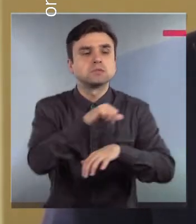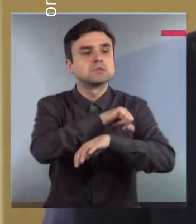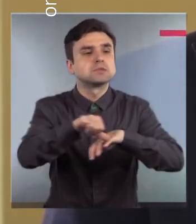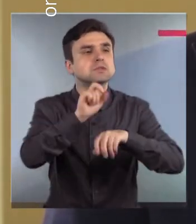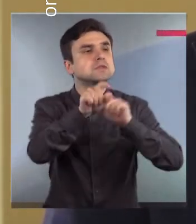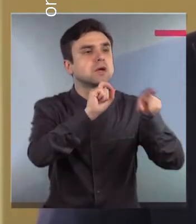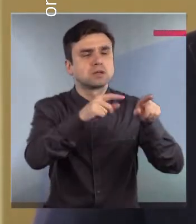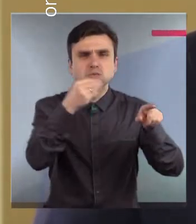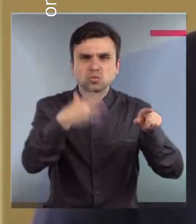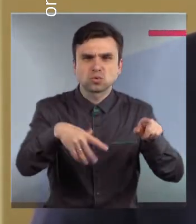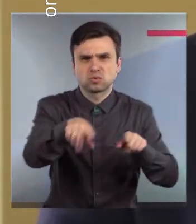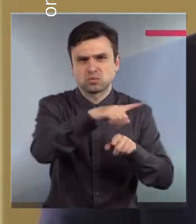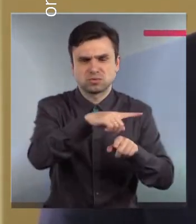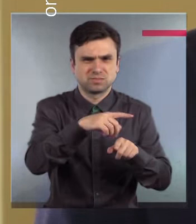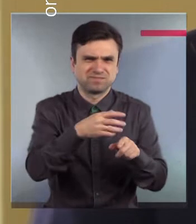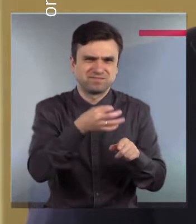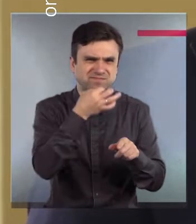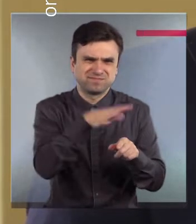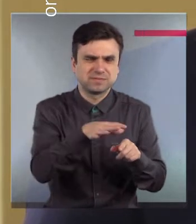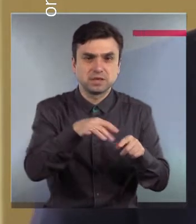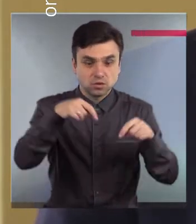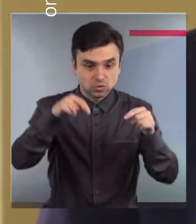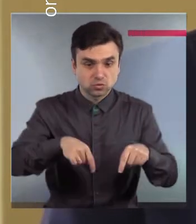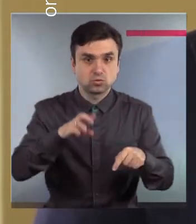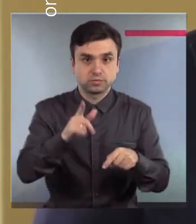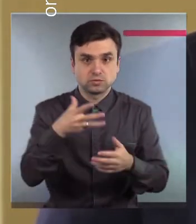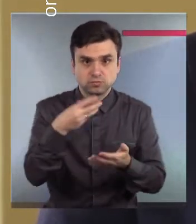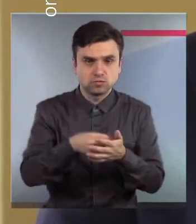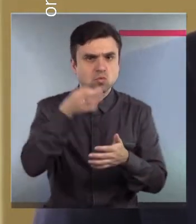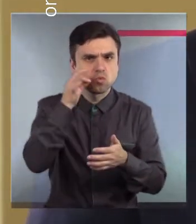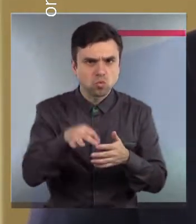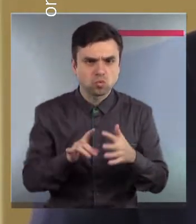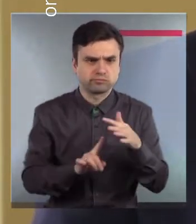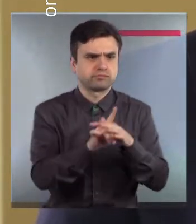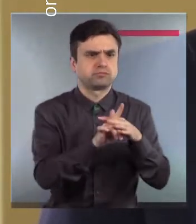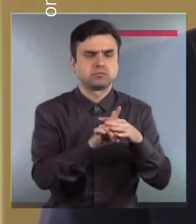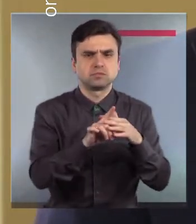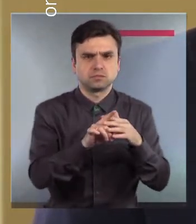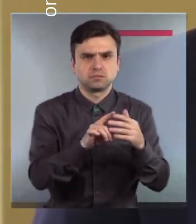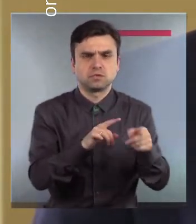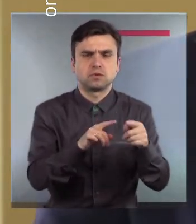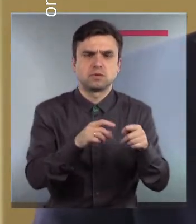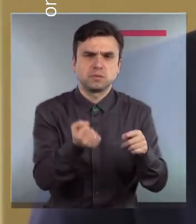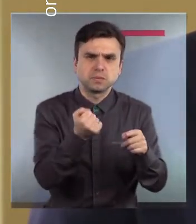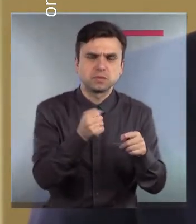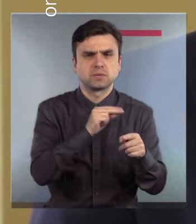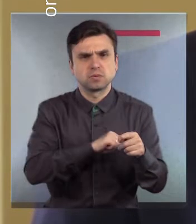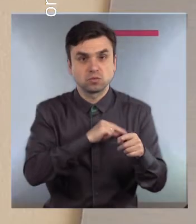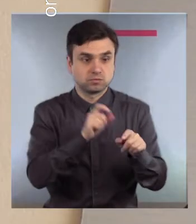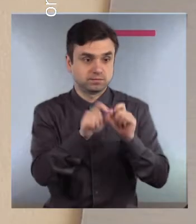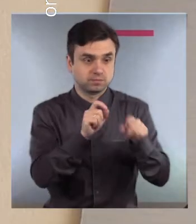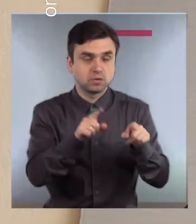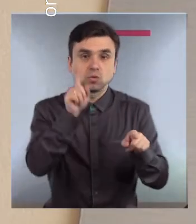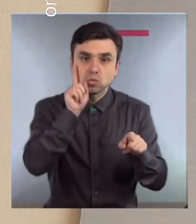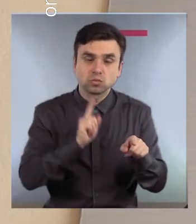інтереснее і краще можуть зробити, тому що вони знаходяться з нами, вони знаходяться рядом, вони знаходяться тут, вони все прекрасно розуміють, те, що нам